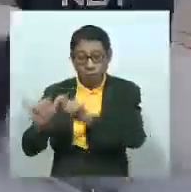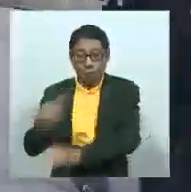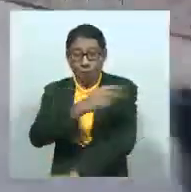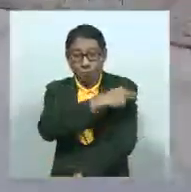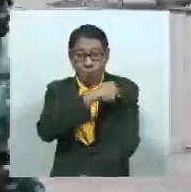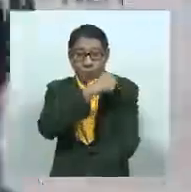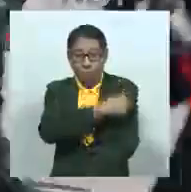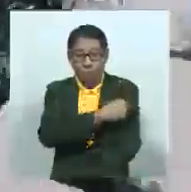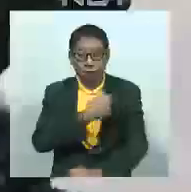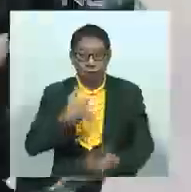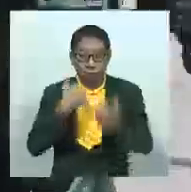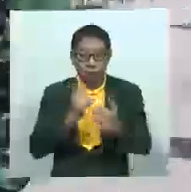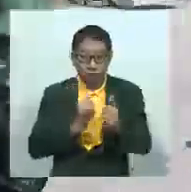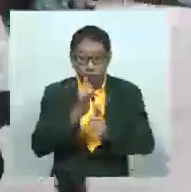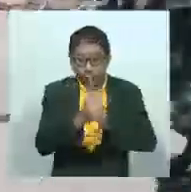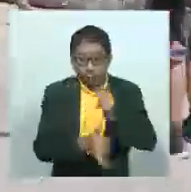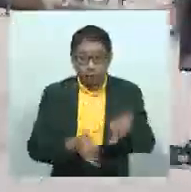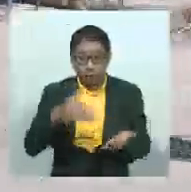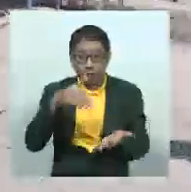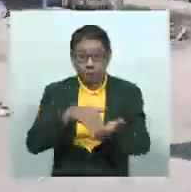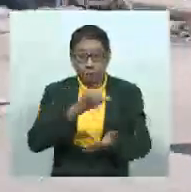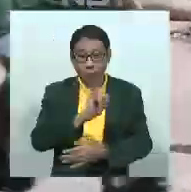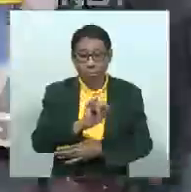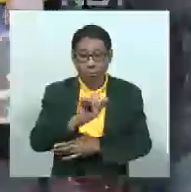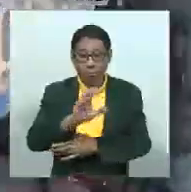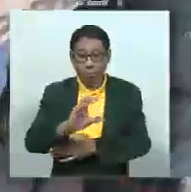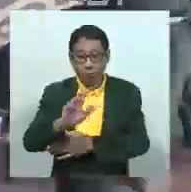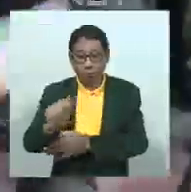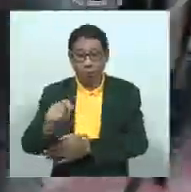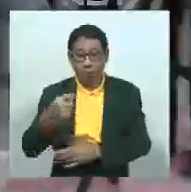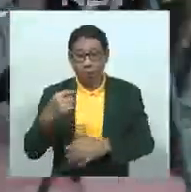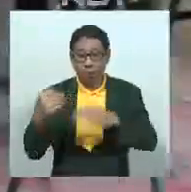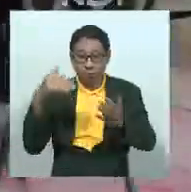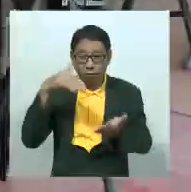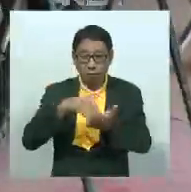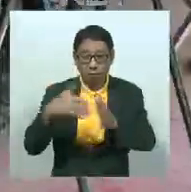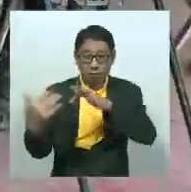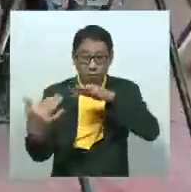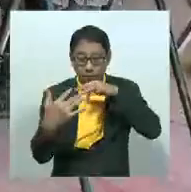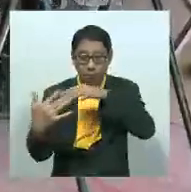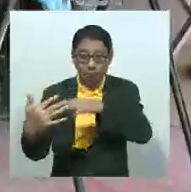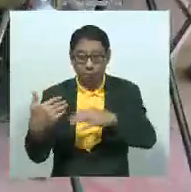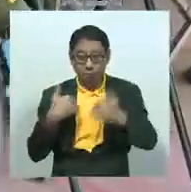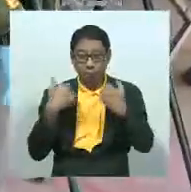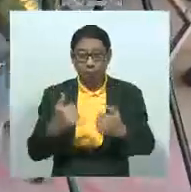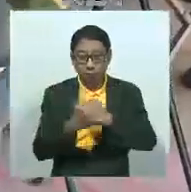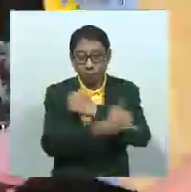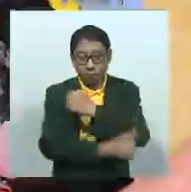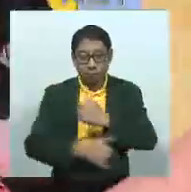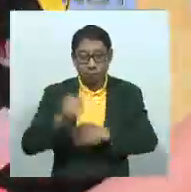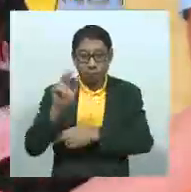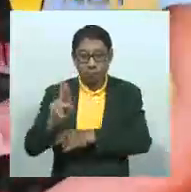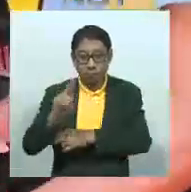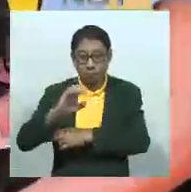าบาลสนามตรวจเยี่ยมศูนย์สั่งการหรือ ICP ศูนย์สื่อสารและศูนย์ประสานงานของหน่วยงานระหว่างประเทศหรือ